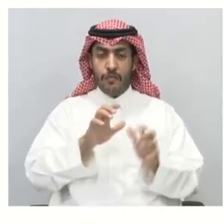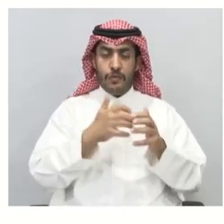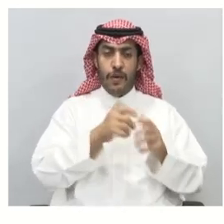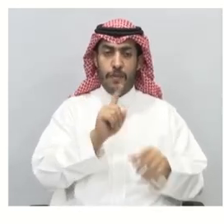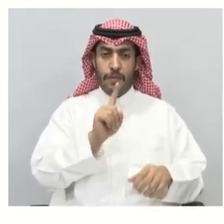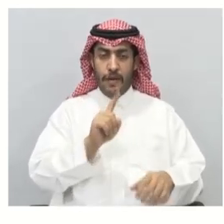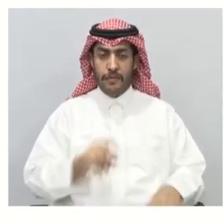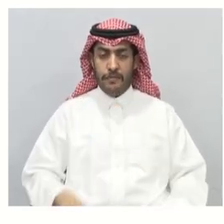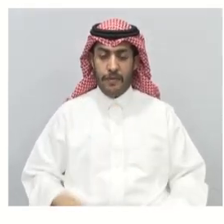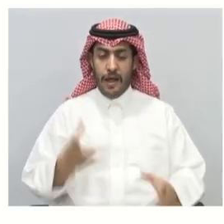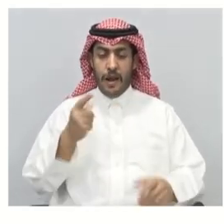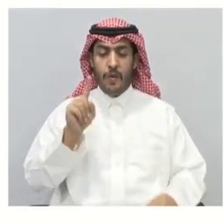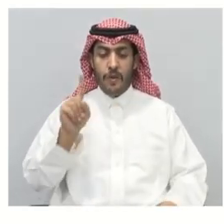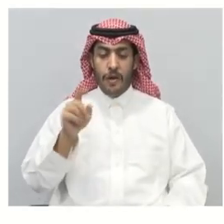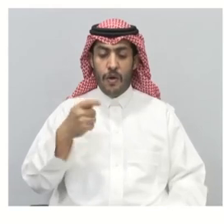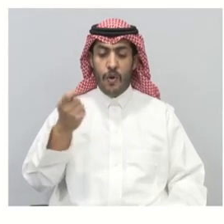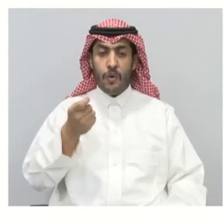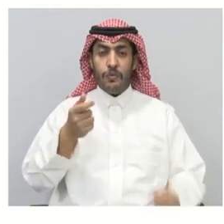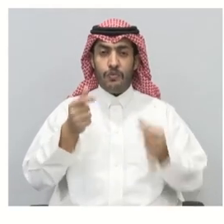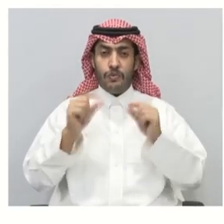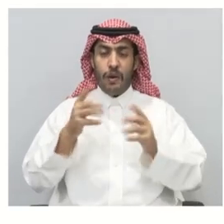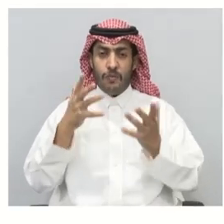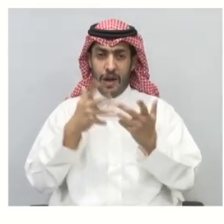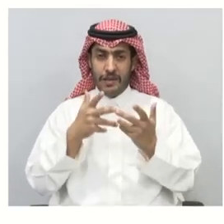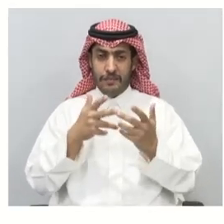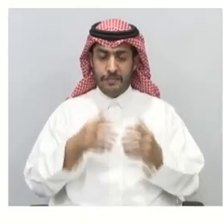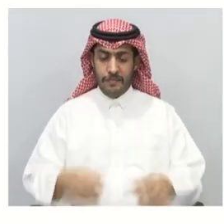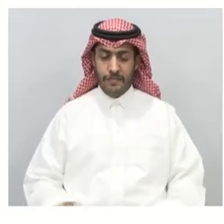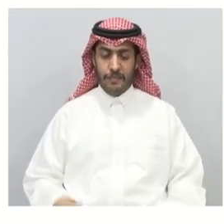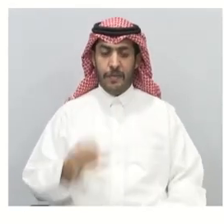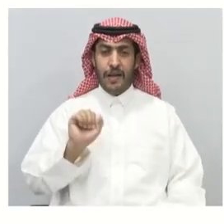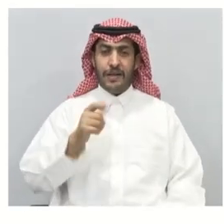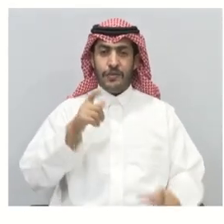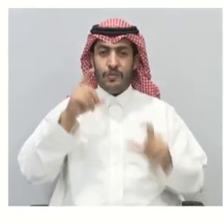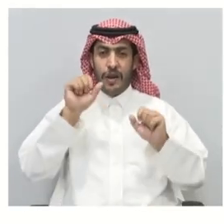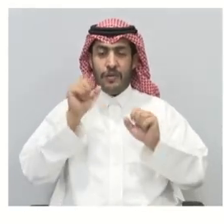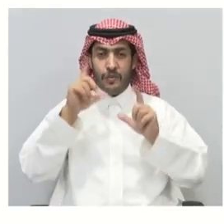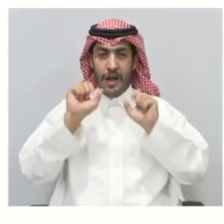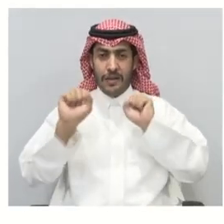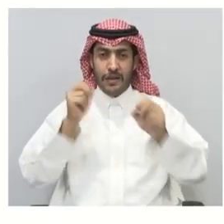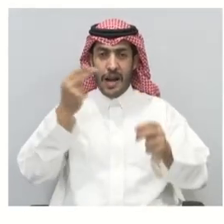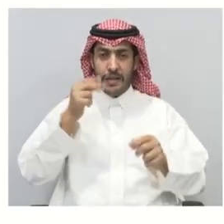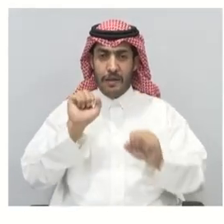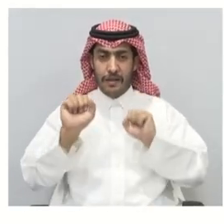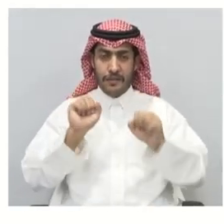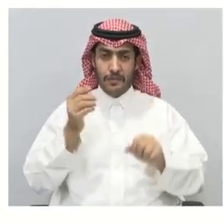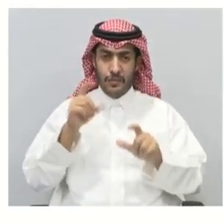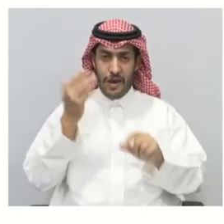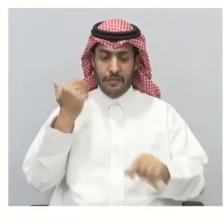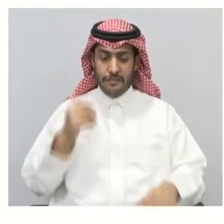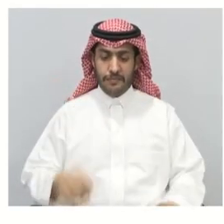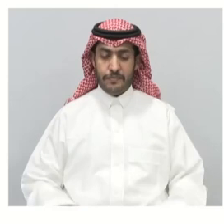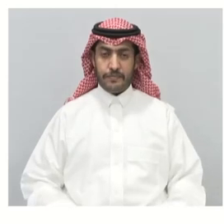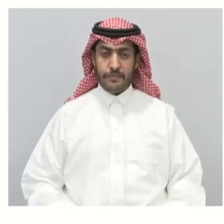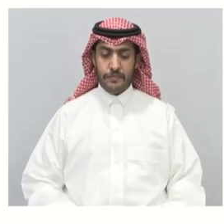باء هنا الارقام يقول اكتب رقم الجمله المناسبه في الموضع المخصص عند كل رسم في الصور السابقه عدنا الى